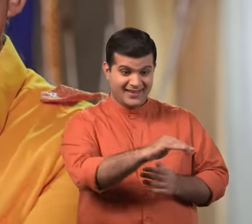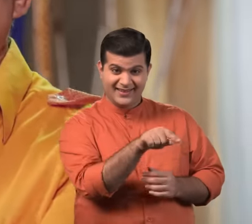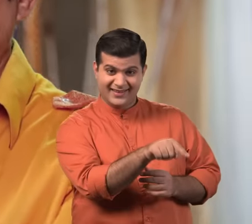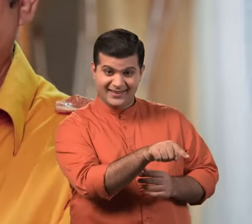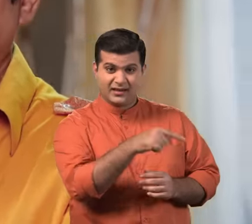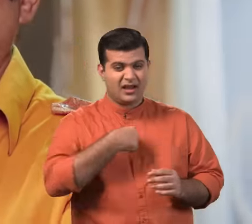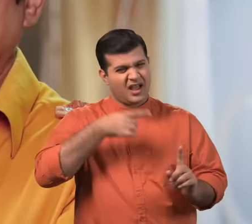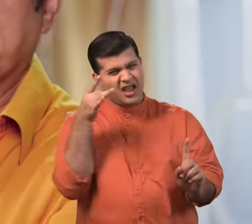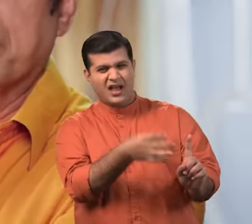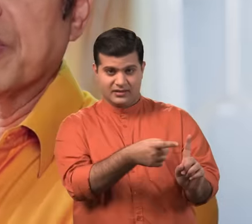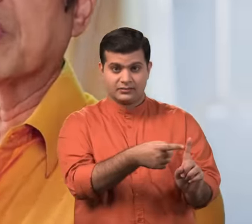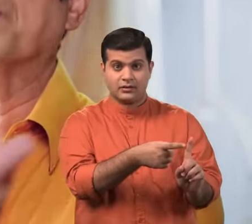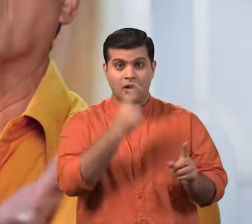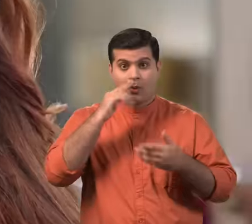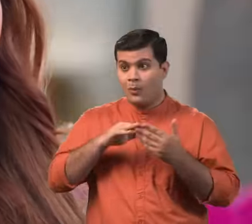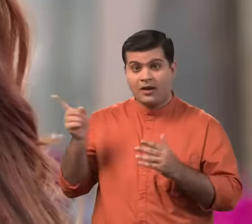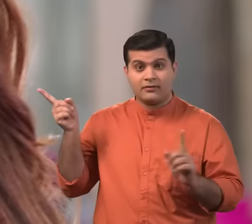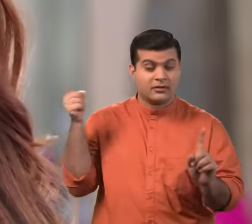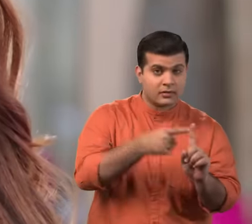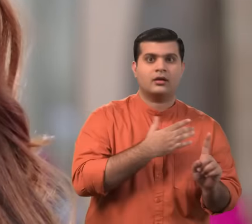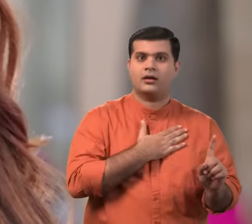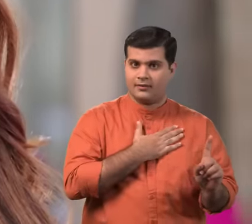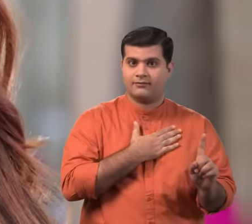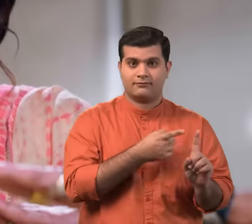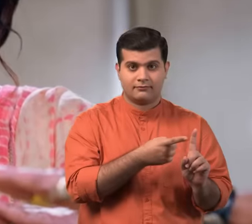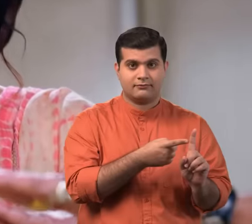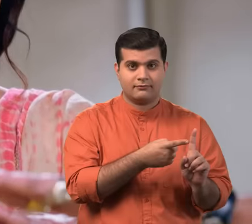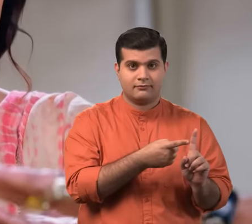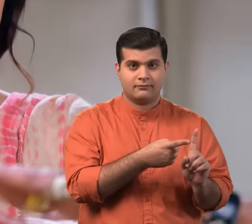हीर की नफरत और प्रीत का प्यार।